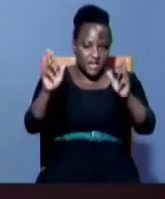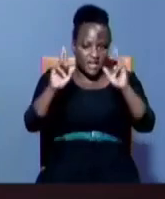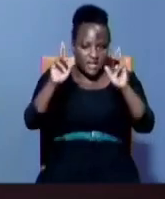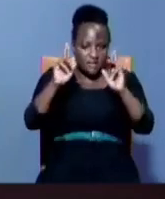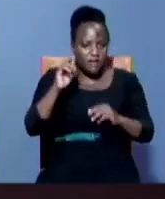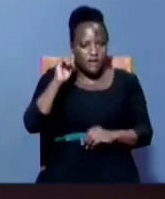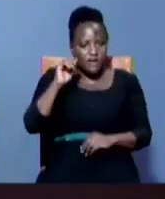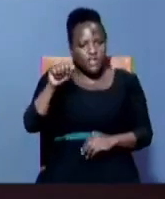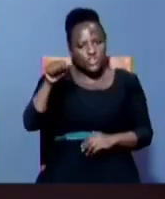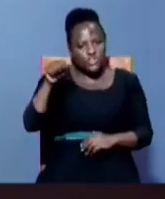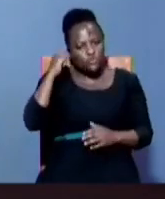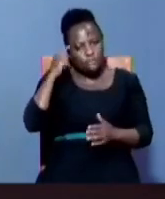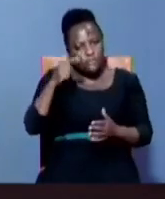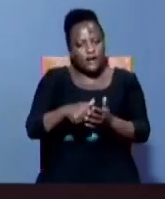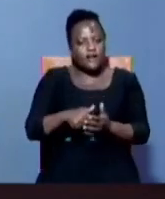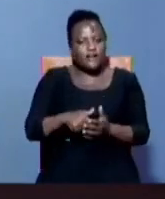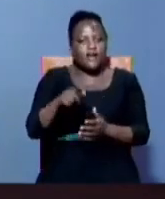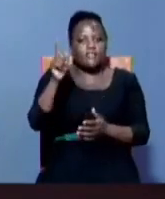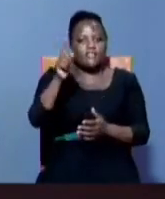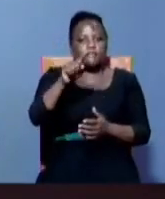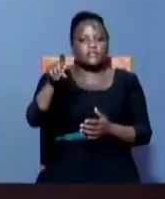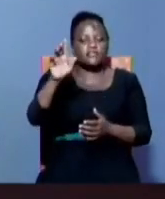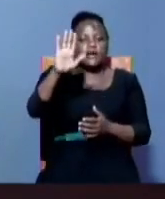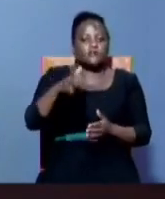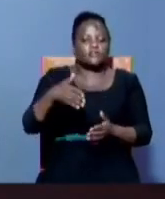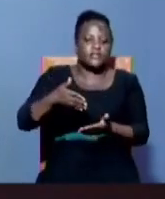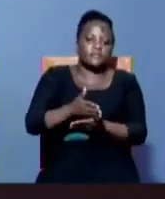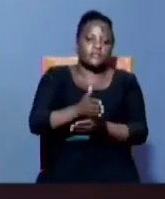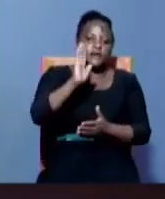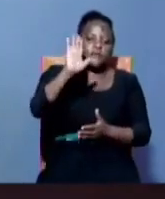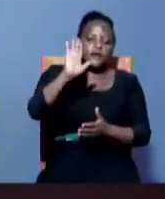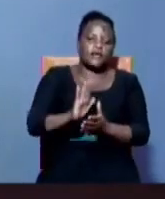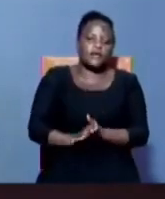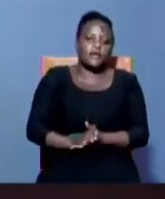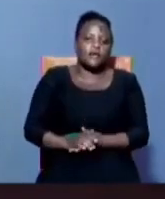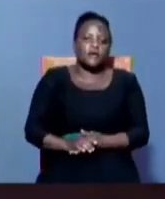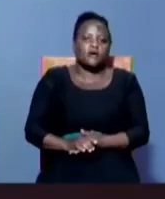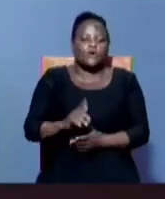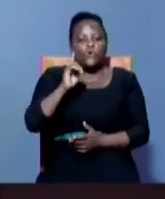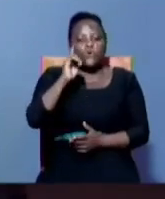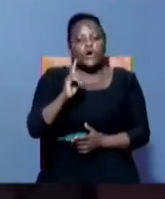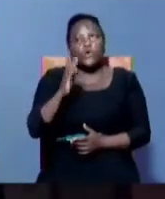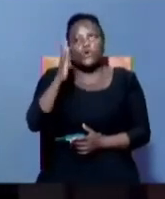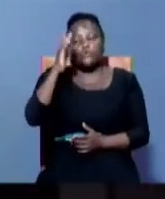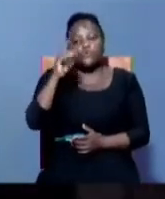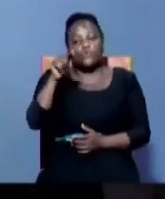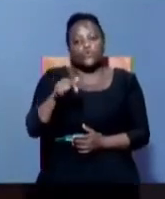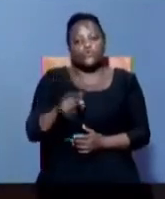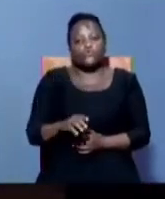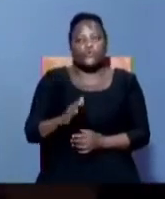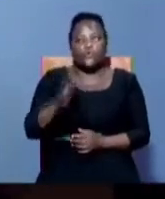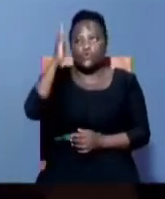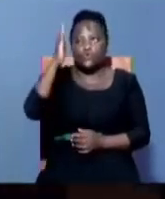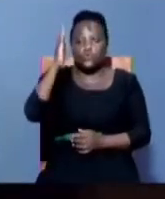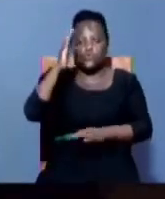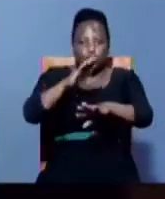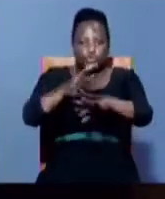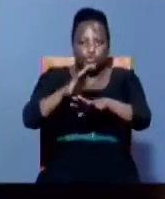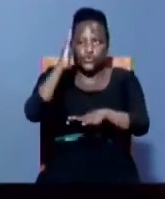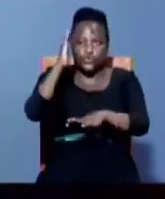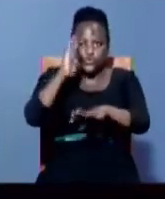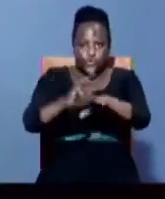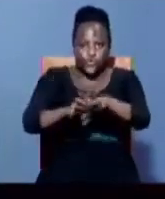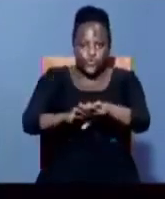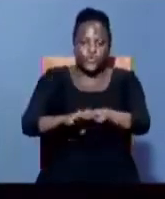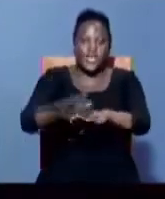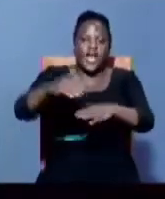wamepata rehema, ndio maana dhambi zao zinafika kwake. Kwa hivyo Mungu yuko juu ya kiti cha rehema. Na kile